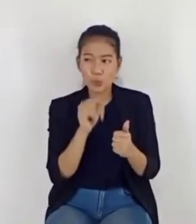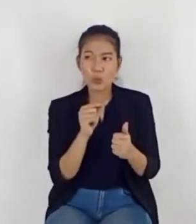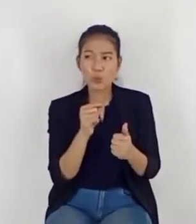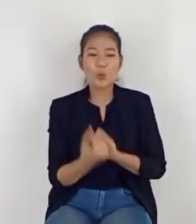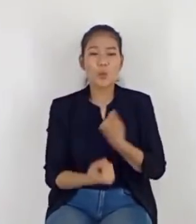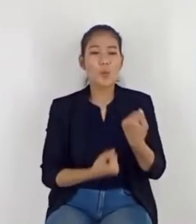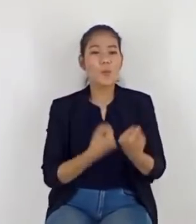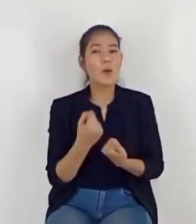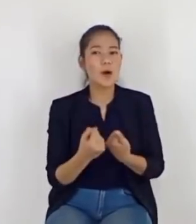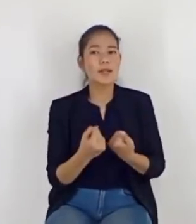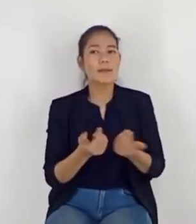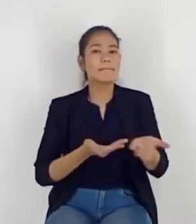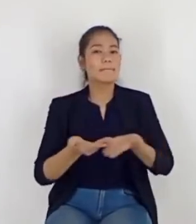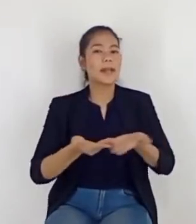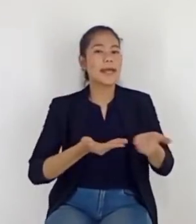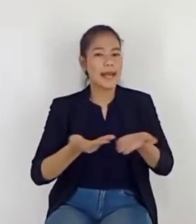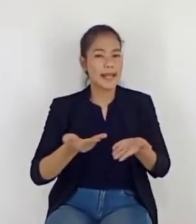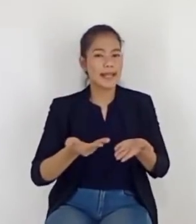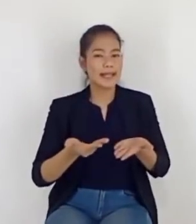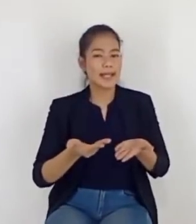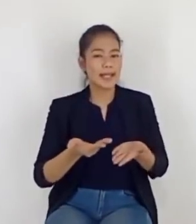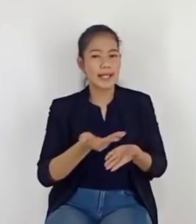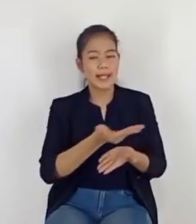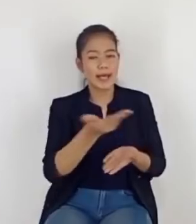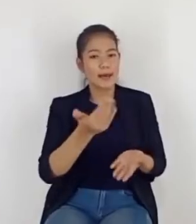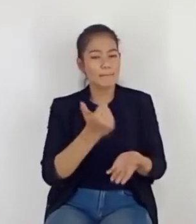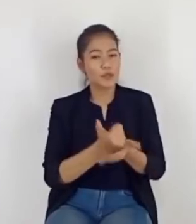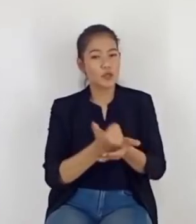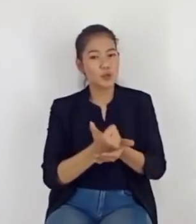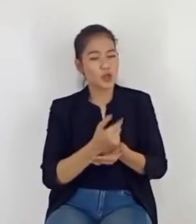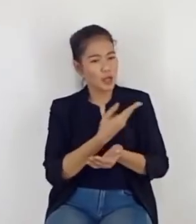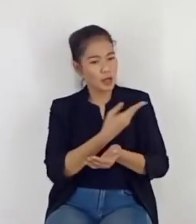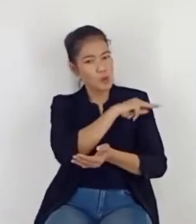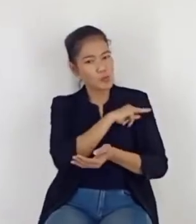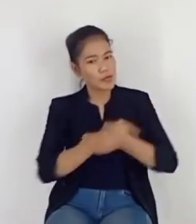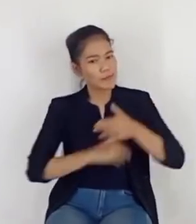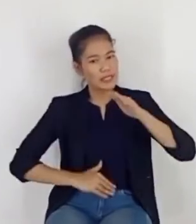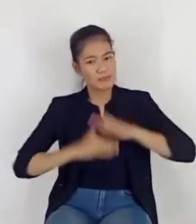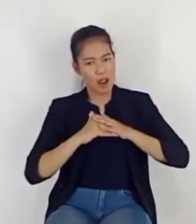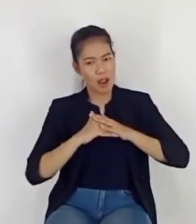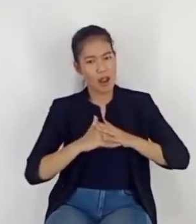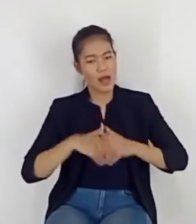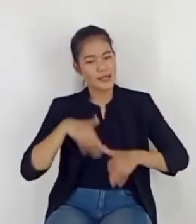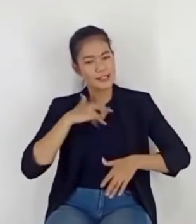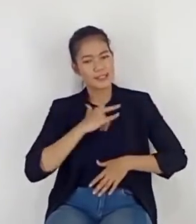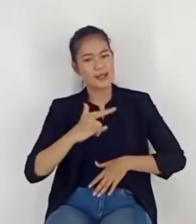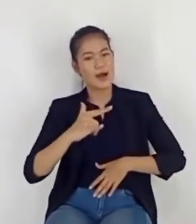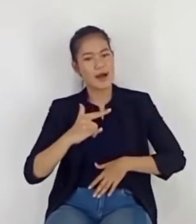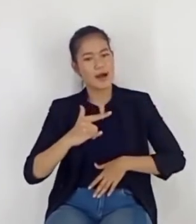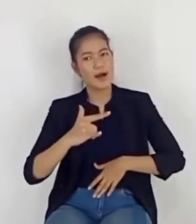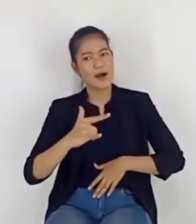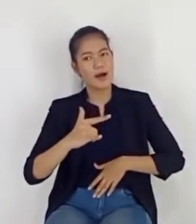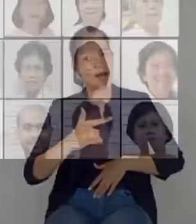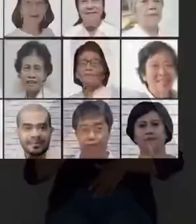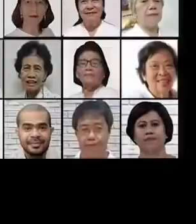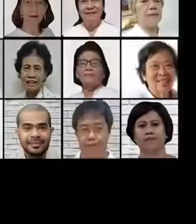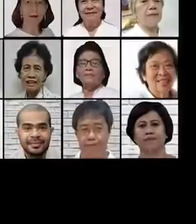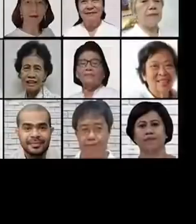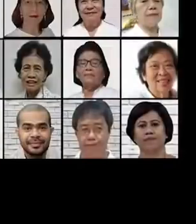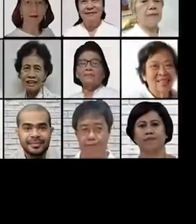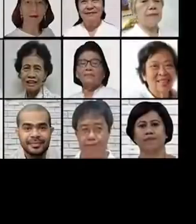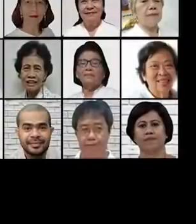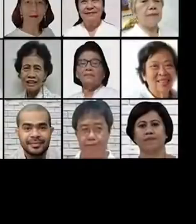melakukan pelayanan saudara-saudara dengan segenap kemampuan, kesetiaan, dan kesukaan?